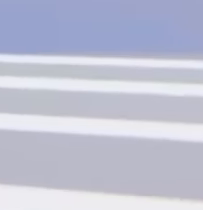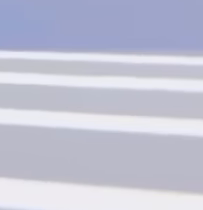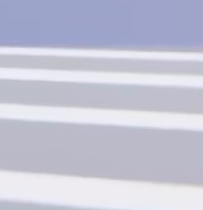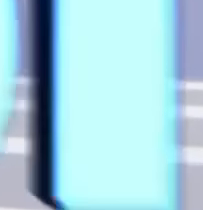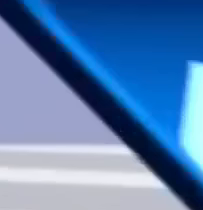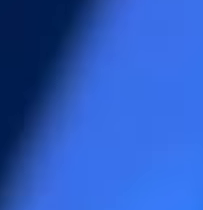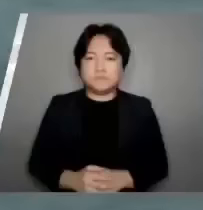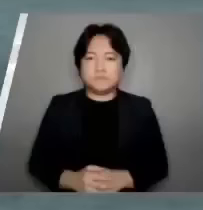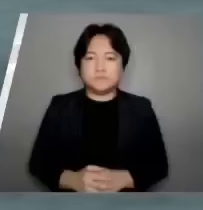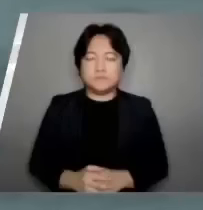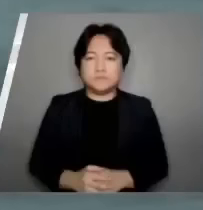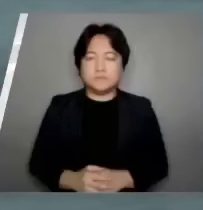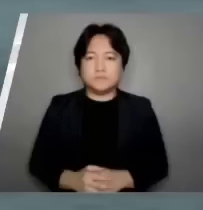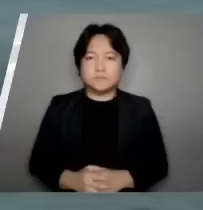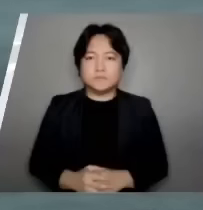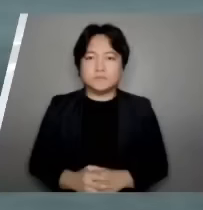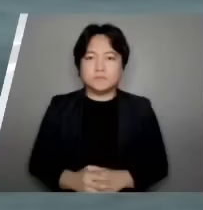Gaston.